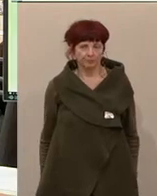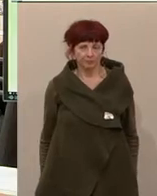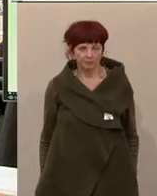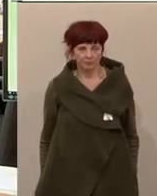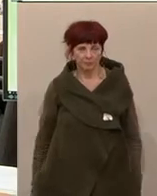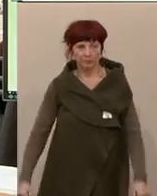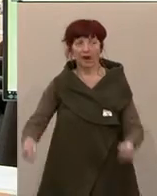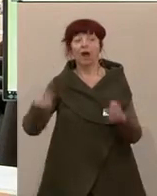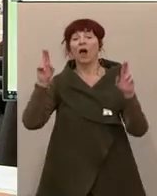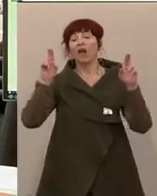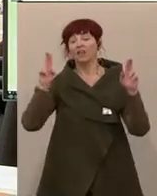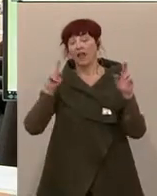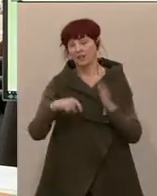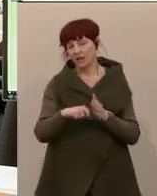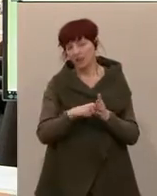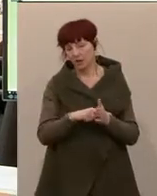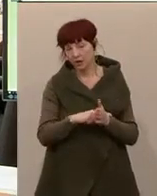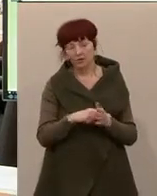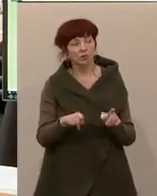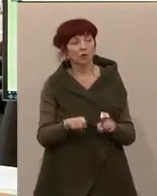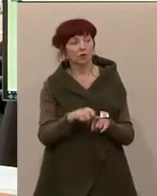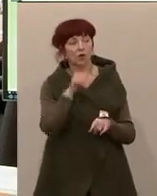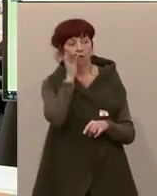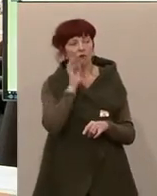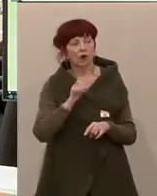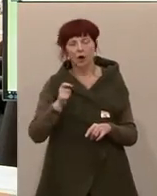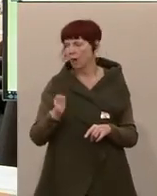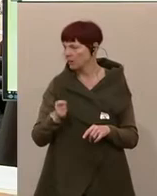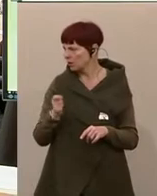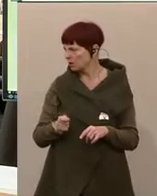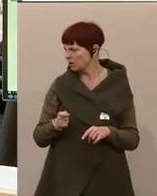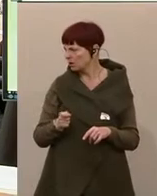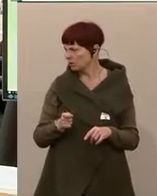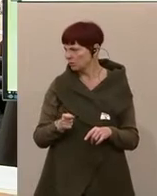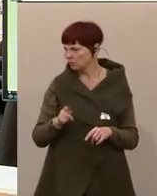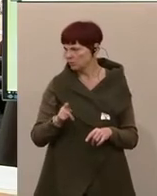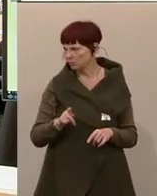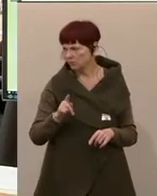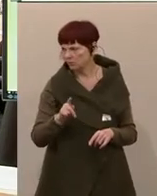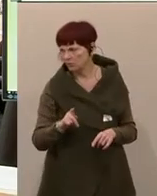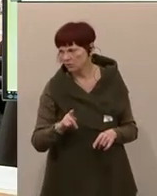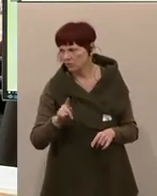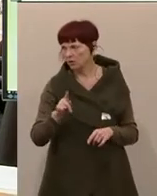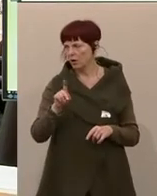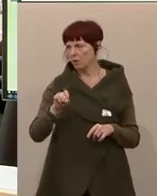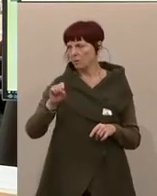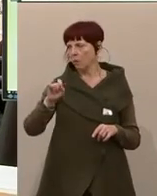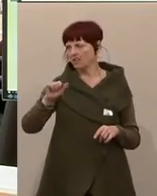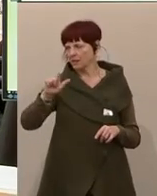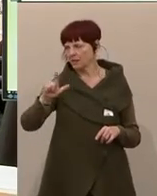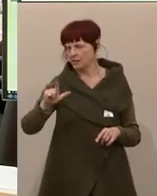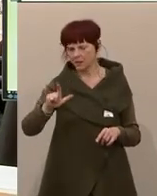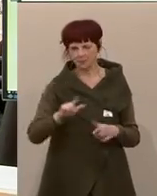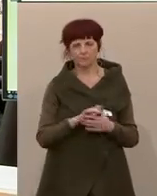Zur tatsächlichen Berichtigung ist die Frau Abgeordnete Povesil. Nach dieser Erwiderung auf eine tatsächliche Berichtigung noch eine weitere tatsächliche Berichtigung. Der